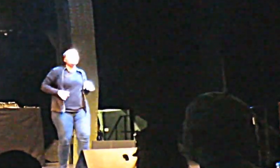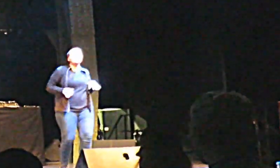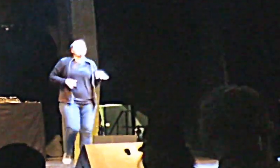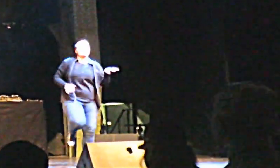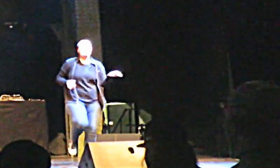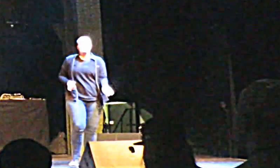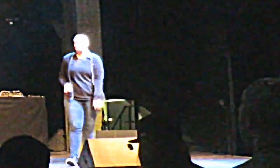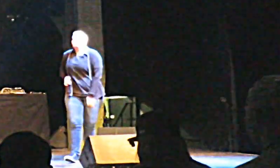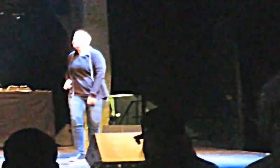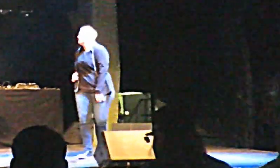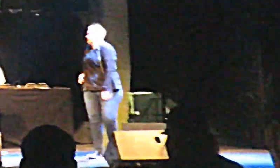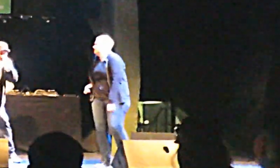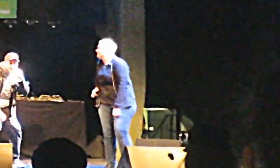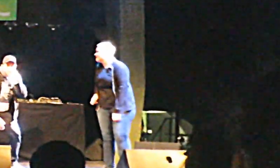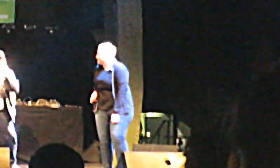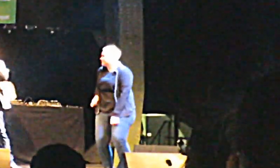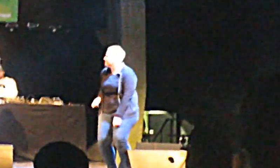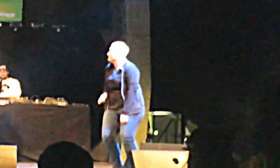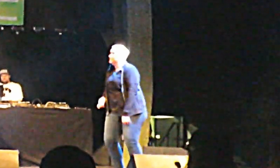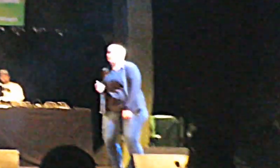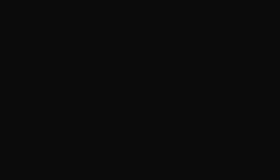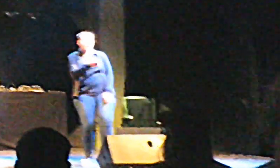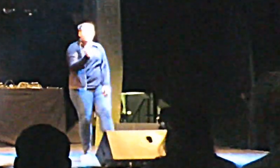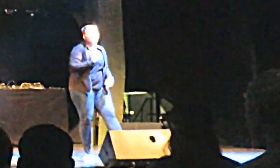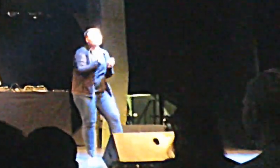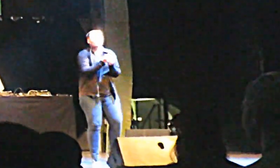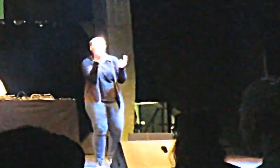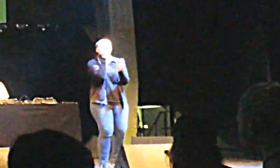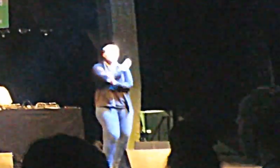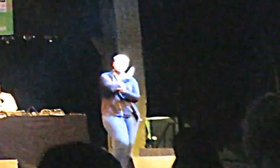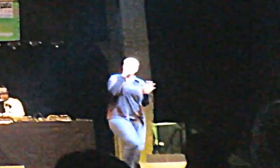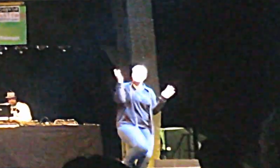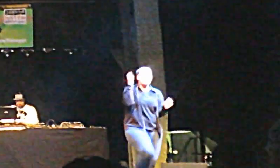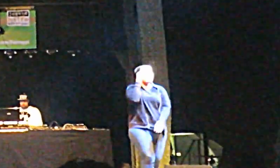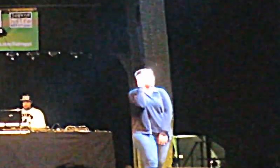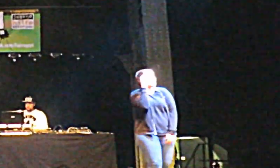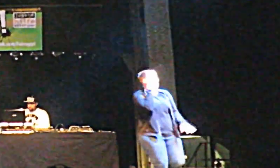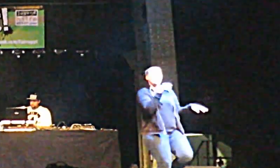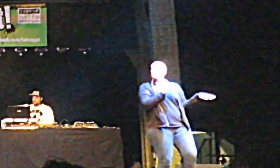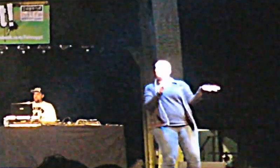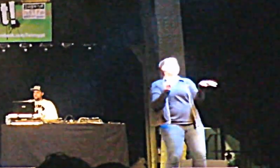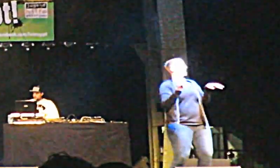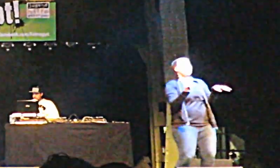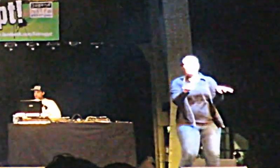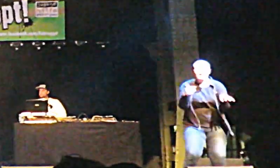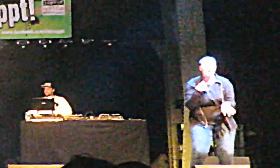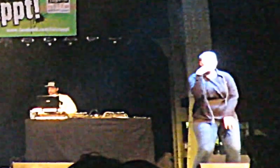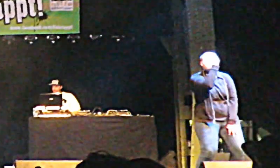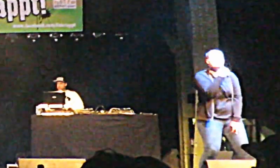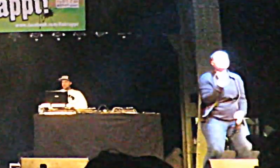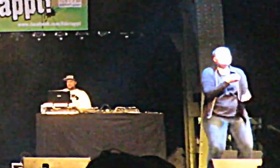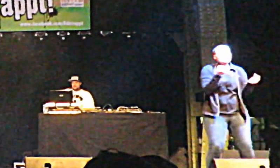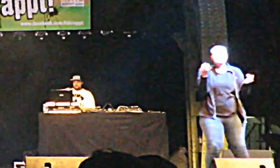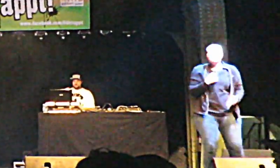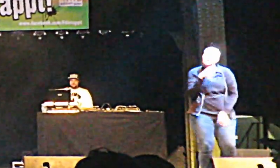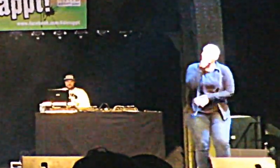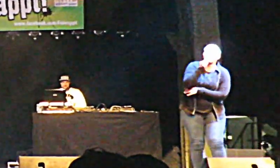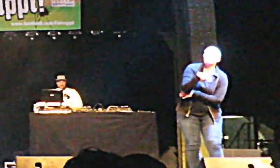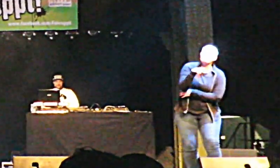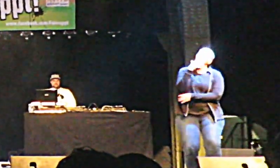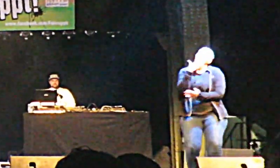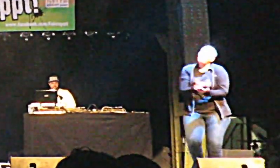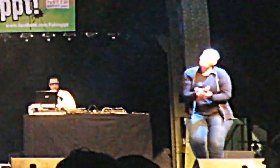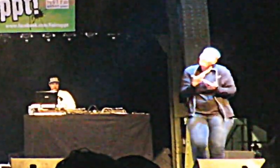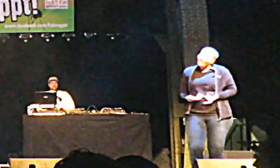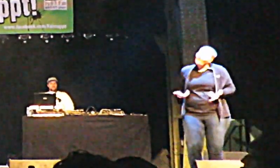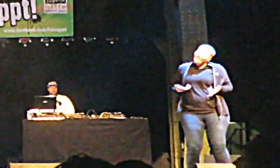Ja. Höh, höh, bis ein verstreuter Professor. Schöpfe links, inke blickt nix und schenkt die Cheeks. Mit beiden, mit dem